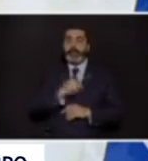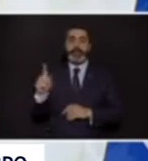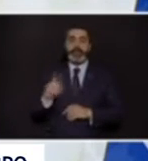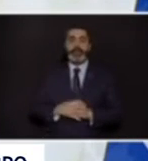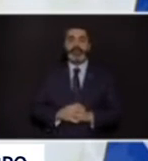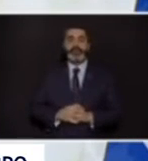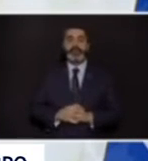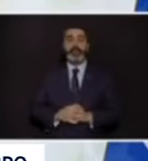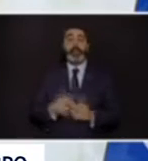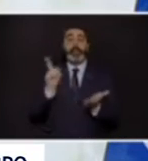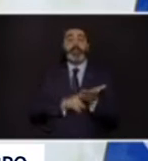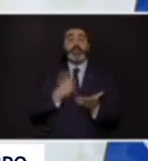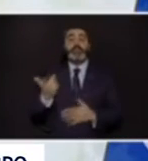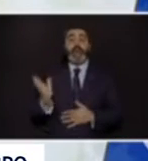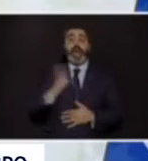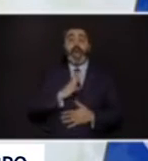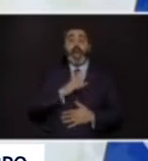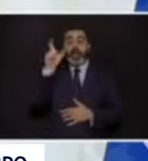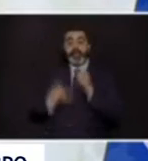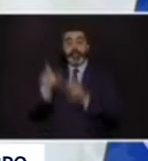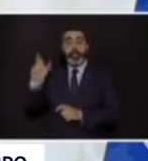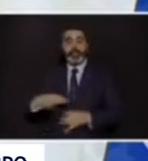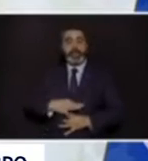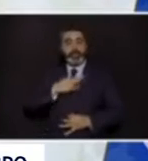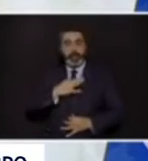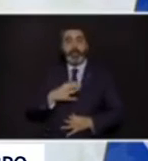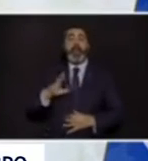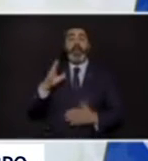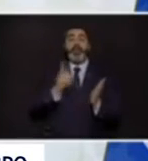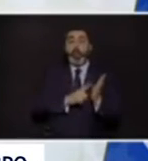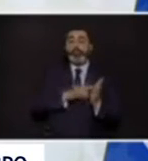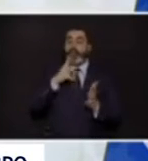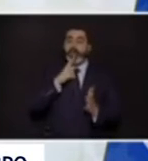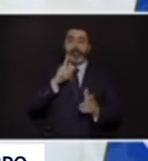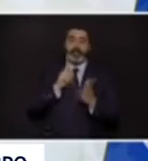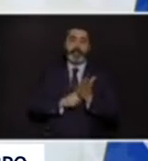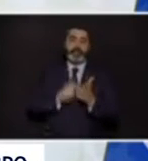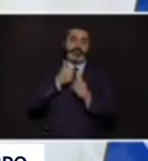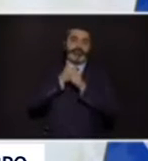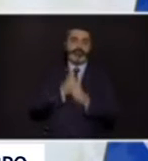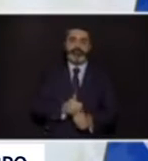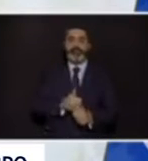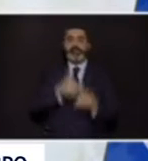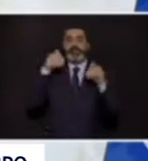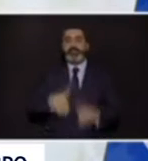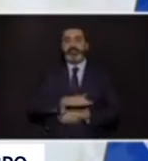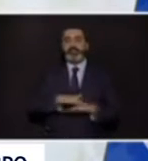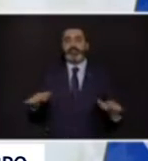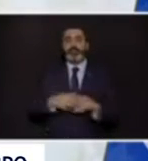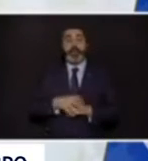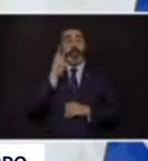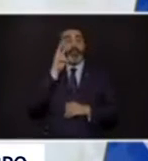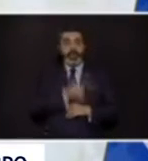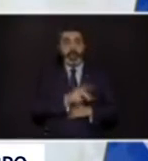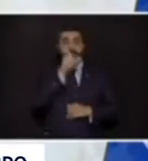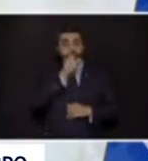δείχνουμε σεβασμό στην ανθρώπινη αξιοπρέπεια και στο διεθνές δίκαιο. Και εμπιστευόμαστε εσάς, εμπιστευόμαστε την κυβέρνησή σας, γιατί ξέρουμε